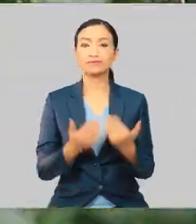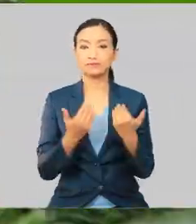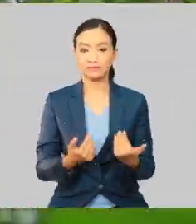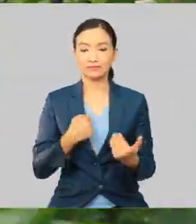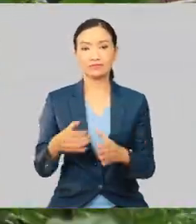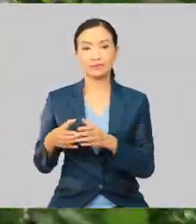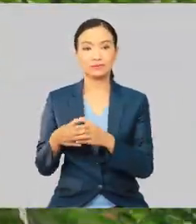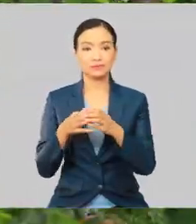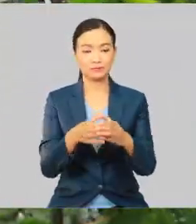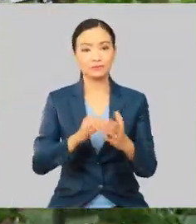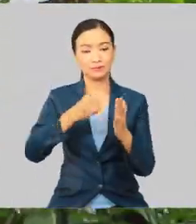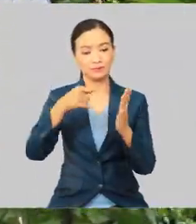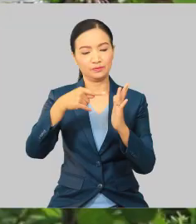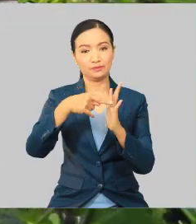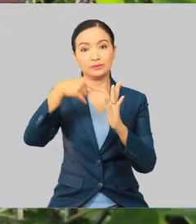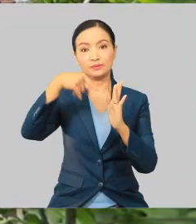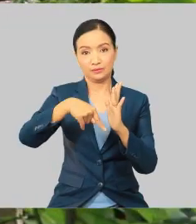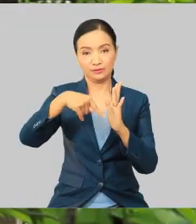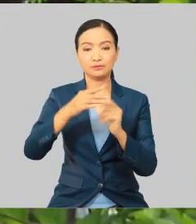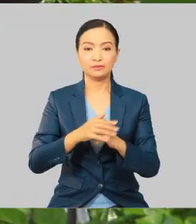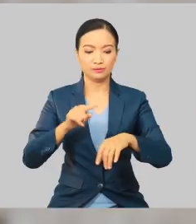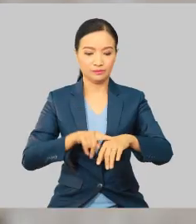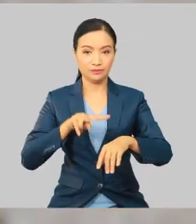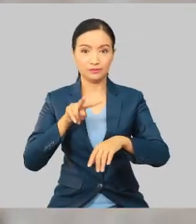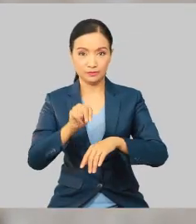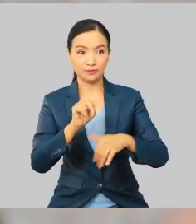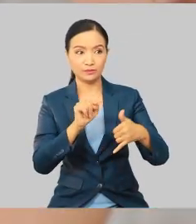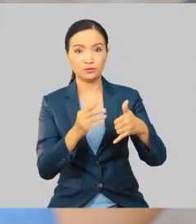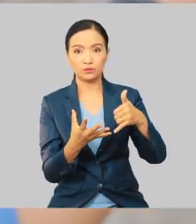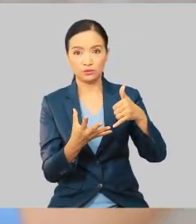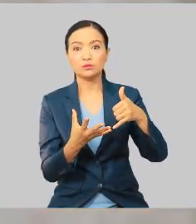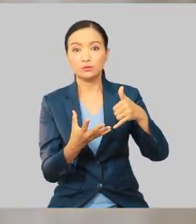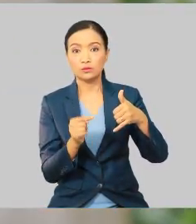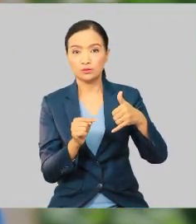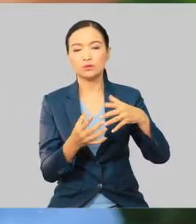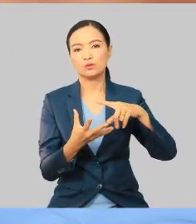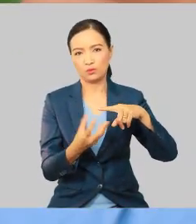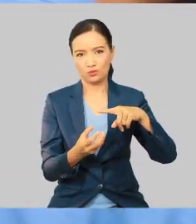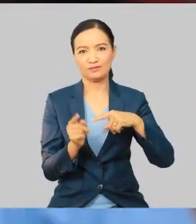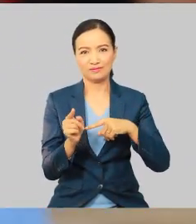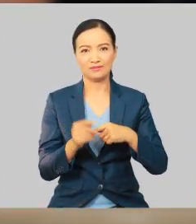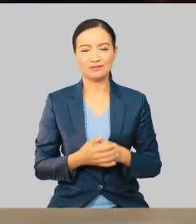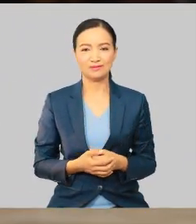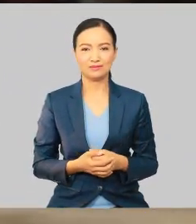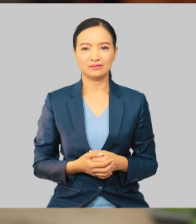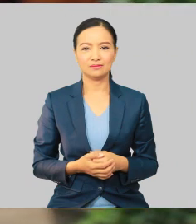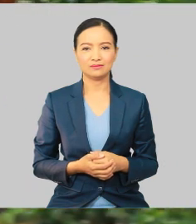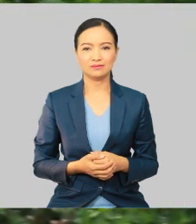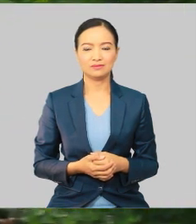และตอนนี้ผมกับทีมงานก็อยู่ที่จังหวัดแพร่นะครับแล้วก็นัดกับน้ององุ่นไว้ที่บ้านแห่งนี้ครับ